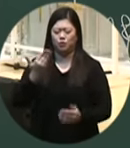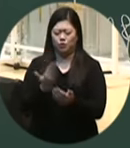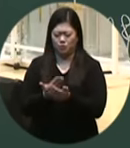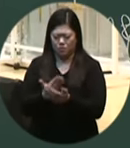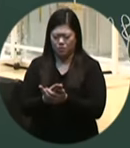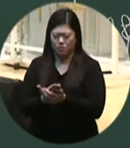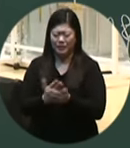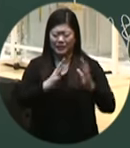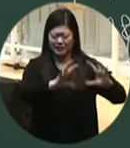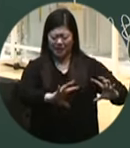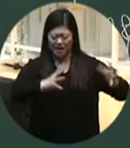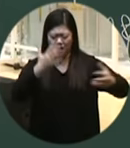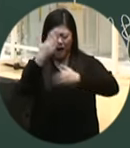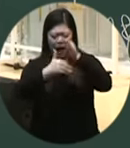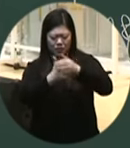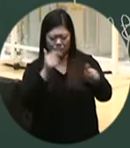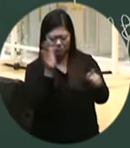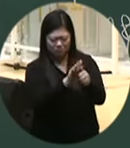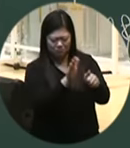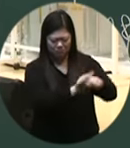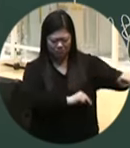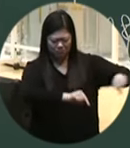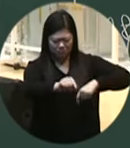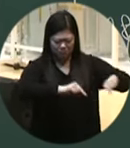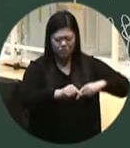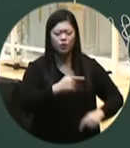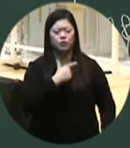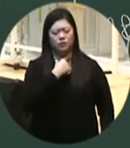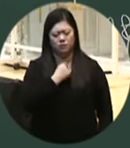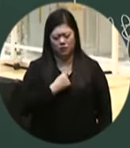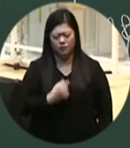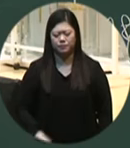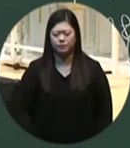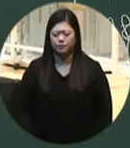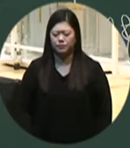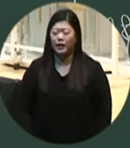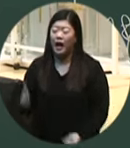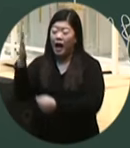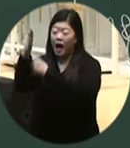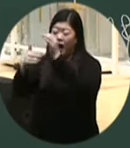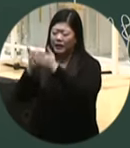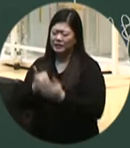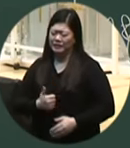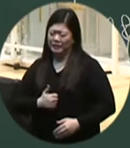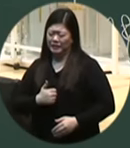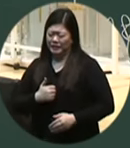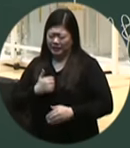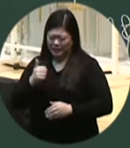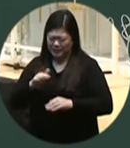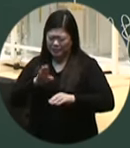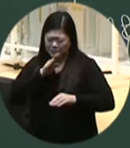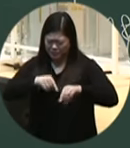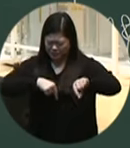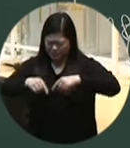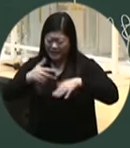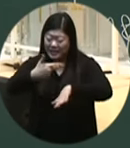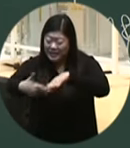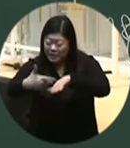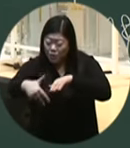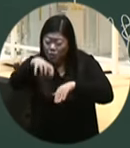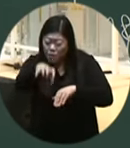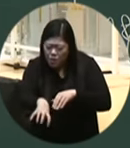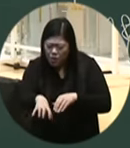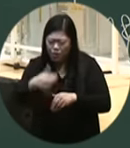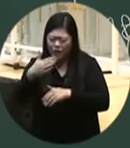역사 일어나기를 기도합니다. We pray for the work of God to happen in all the world. 진도에 하나님의 역사 일어나기를 기도합니다. We pray for the work of God to happen in Jindo. 우리나라의